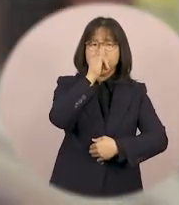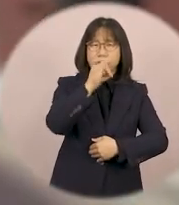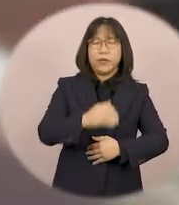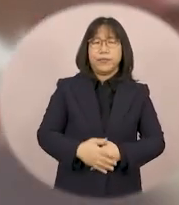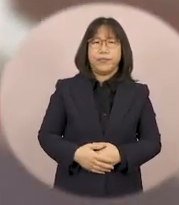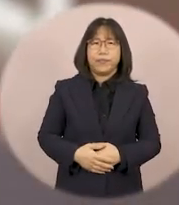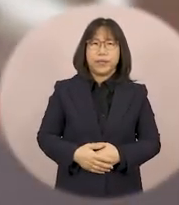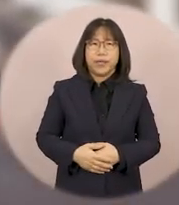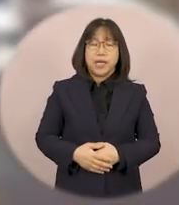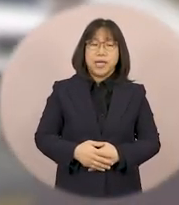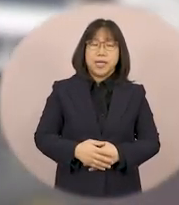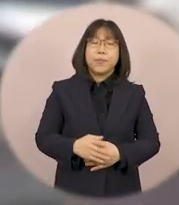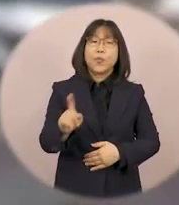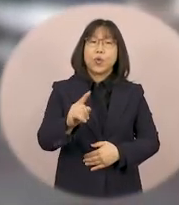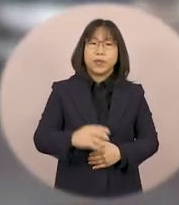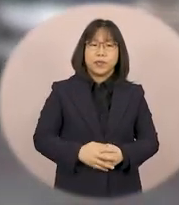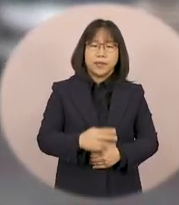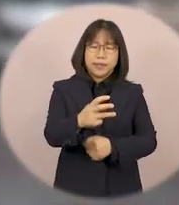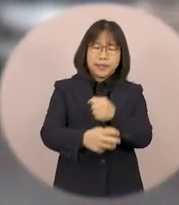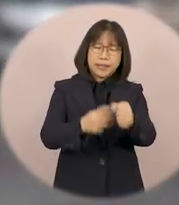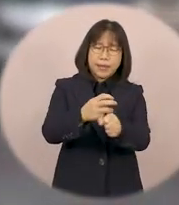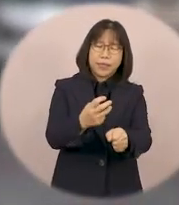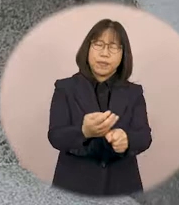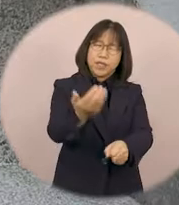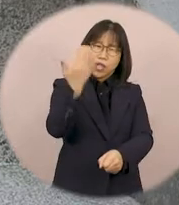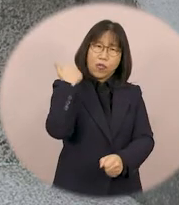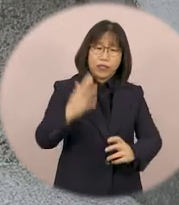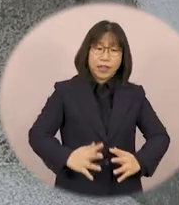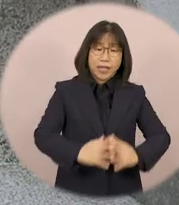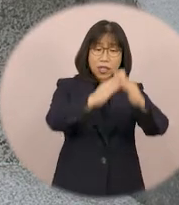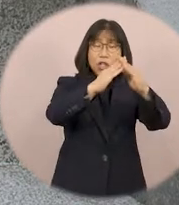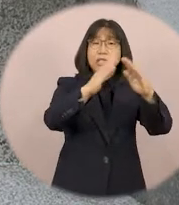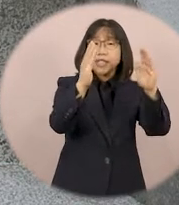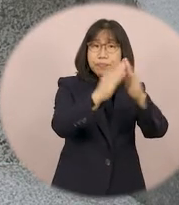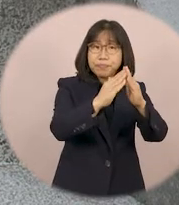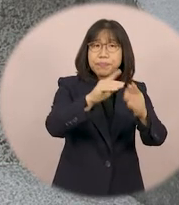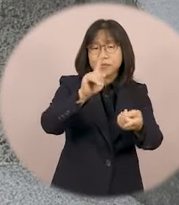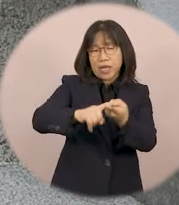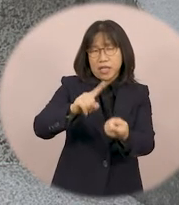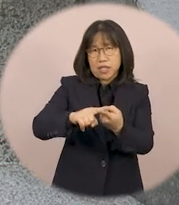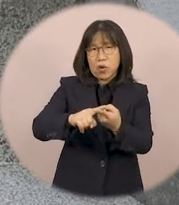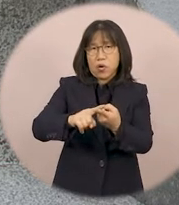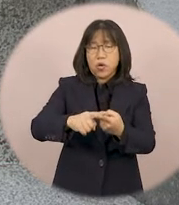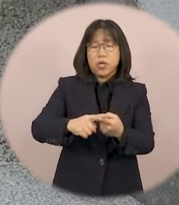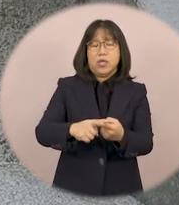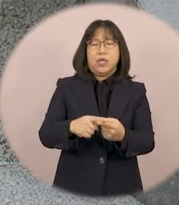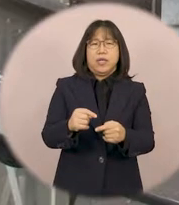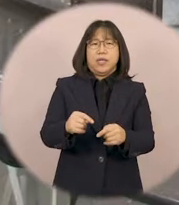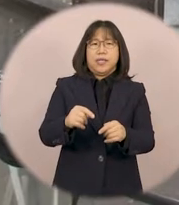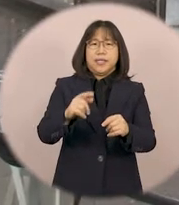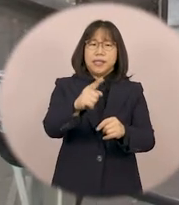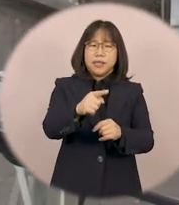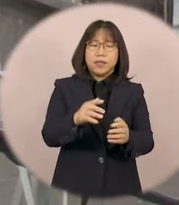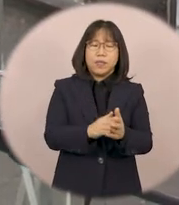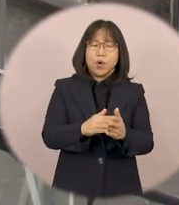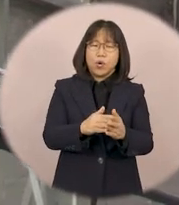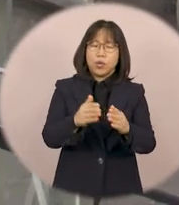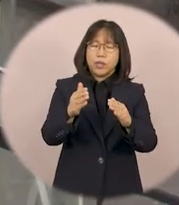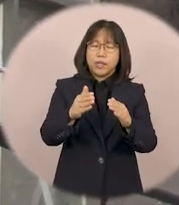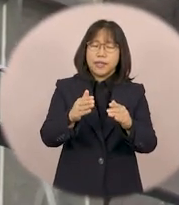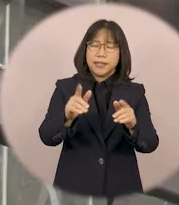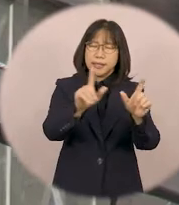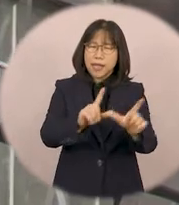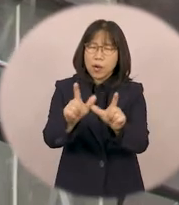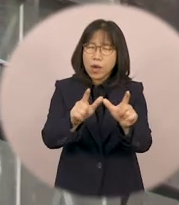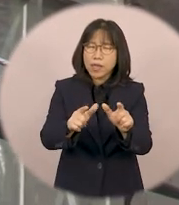신청대상은 30년 이상 지난 지역 내 단독주택 다가구주택 다세대주택 천재 고 m 이하의